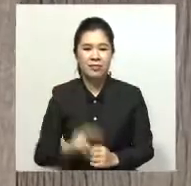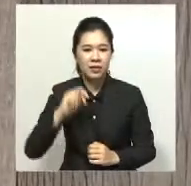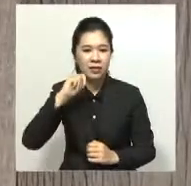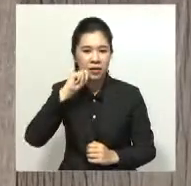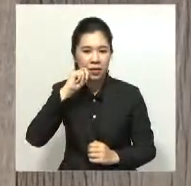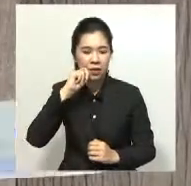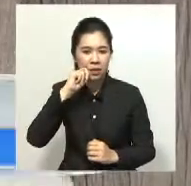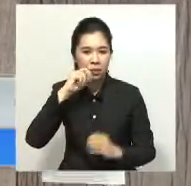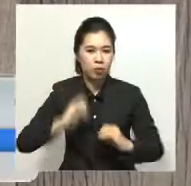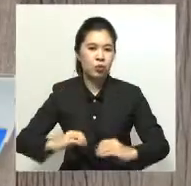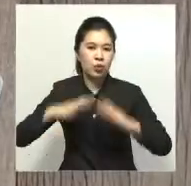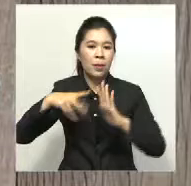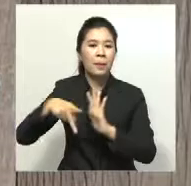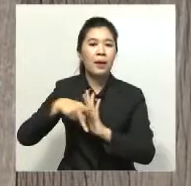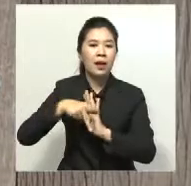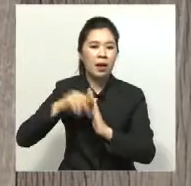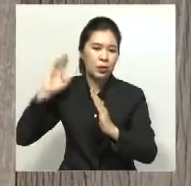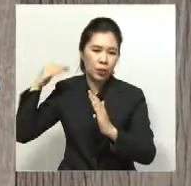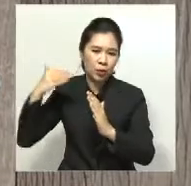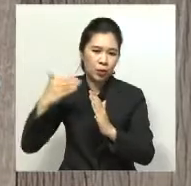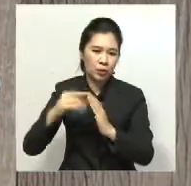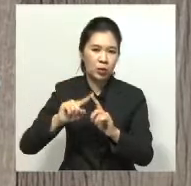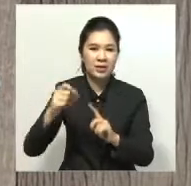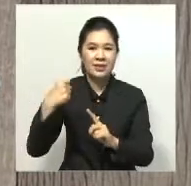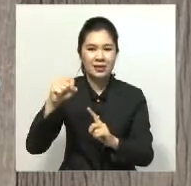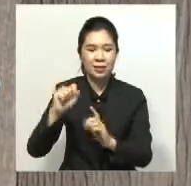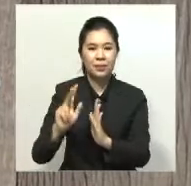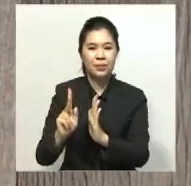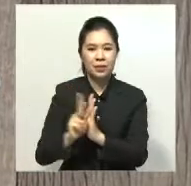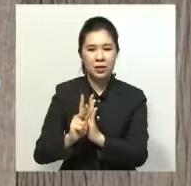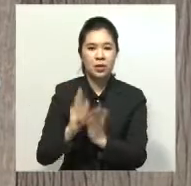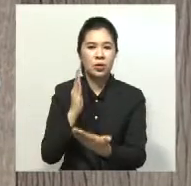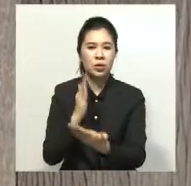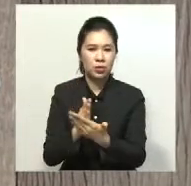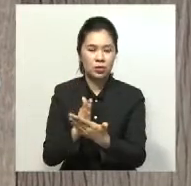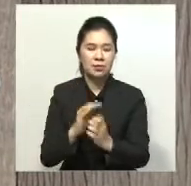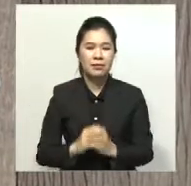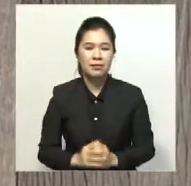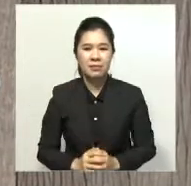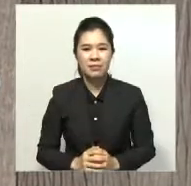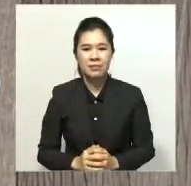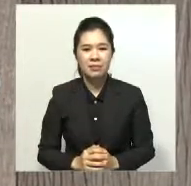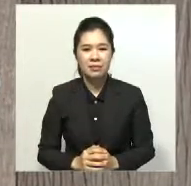วันพฤหัสนะคะแล้วเขาก็สั่งหยุดมาตั้งแต่ถึงวันที่10 แต่วันที่10ก็คือเปิด